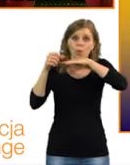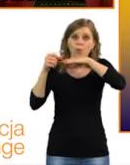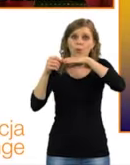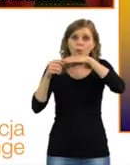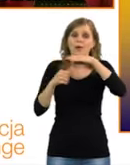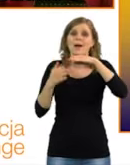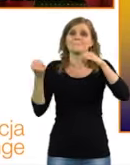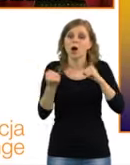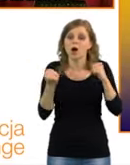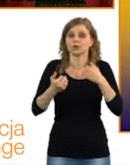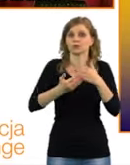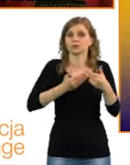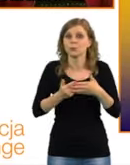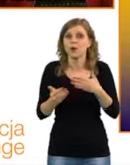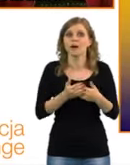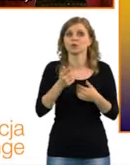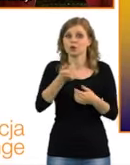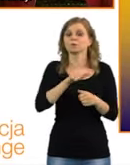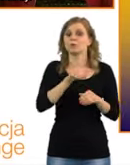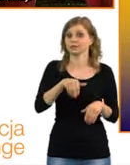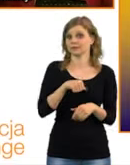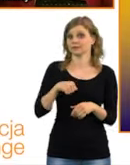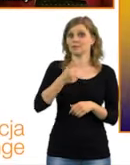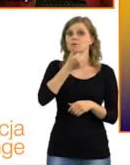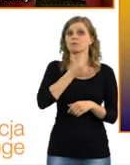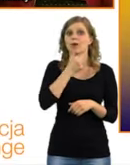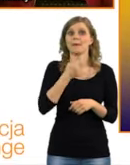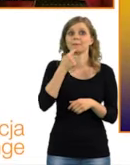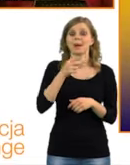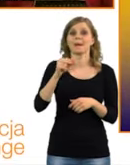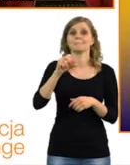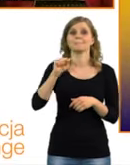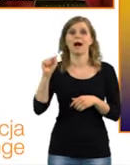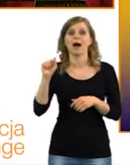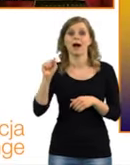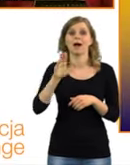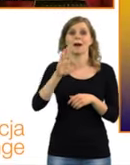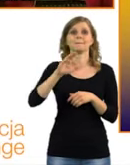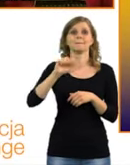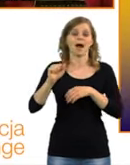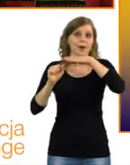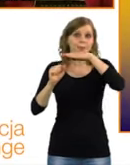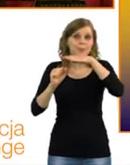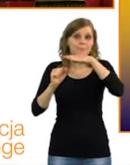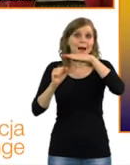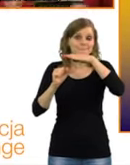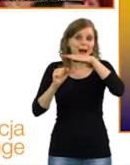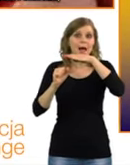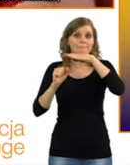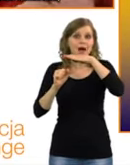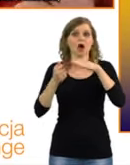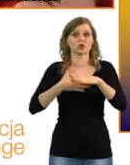Są mocniejsze, słabsze. Proszę sobie spróbować powiedzieć pa i powiedzieć ba. I